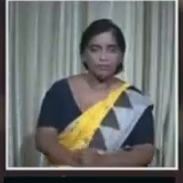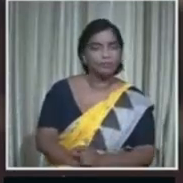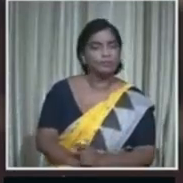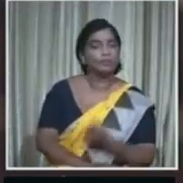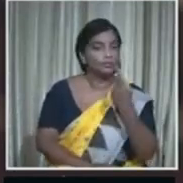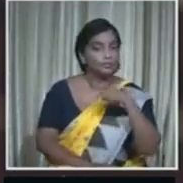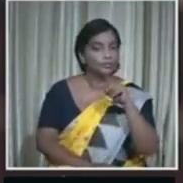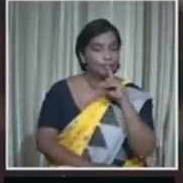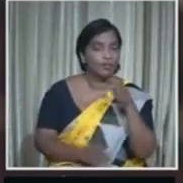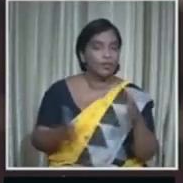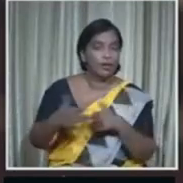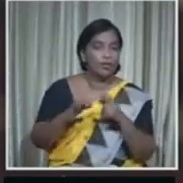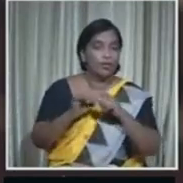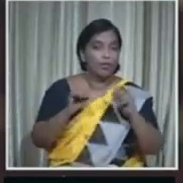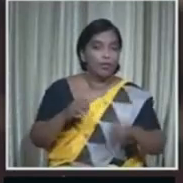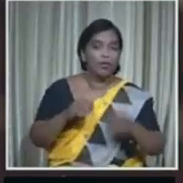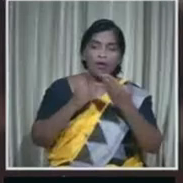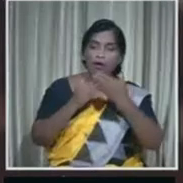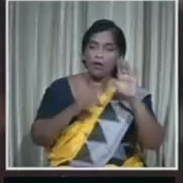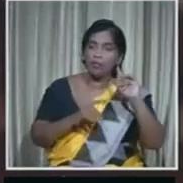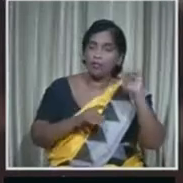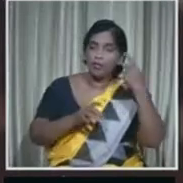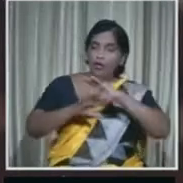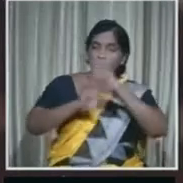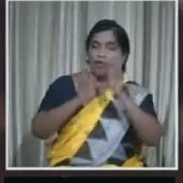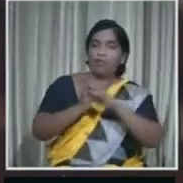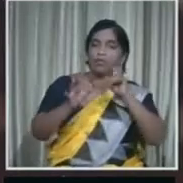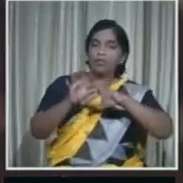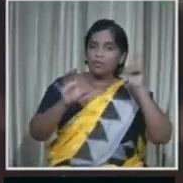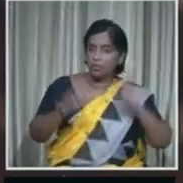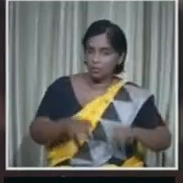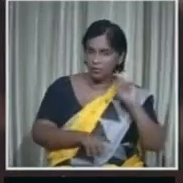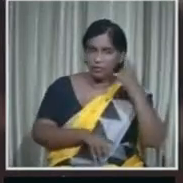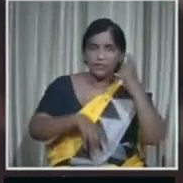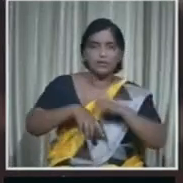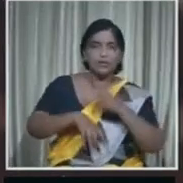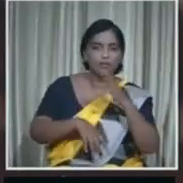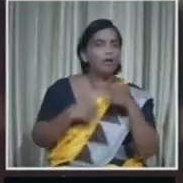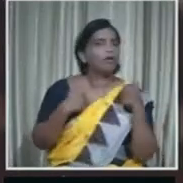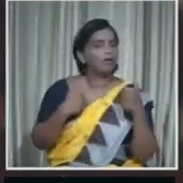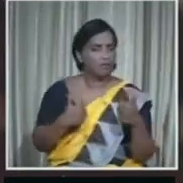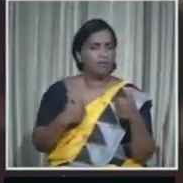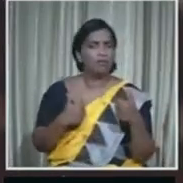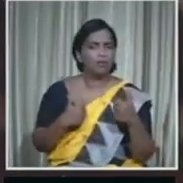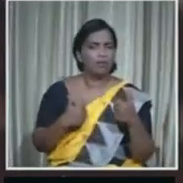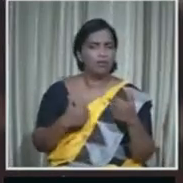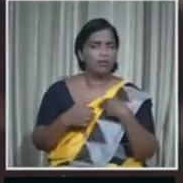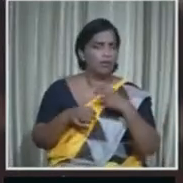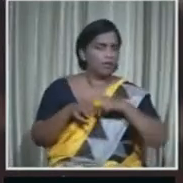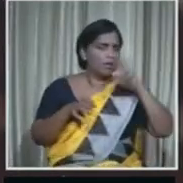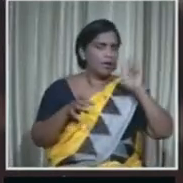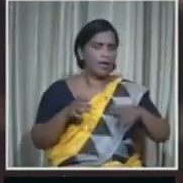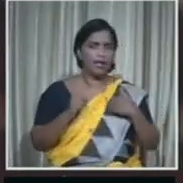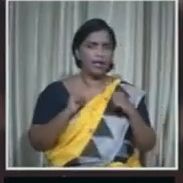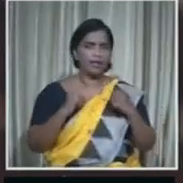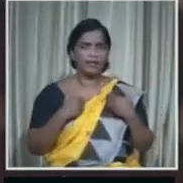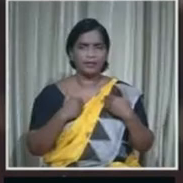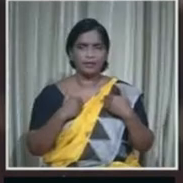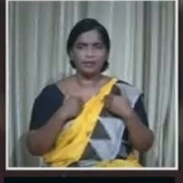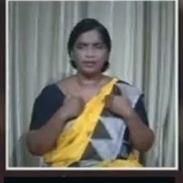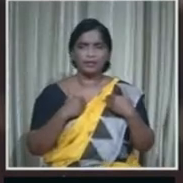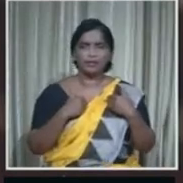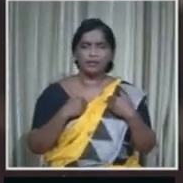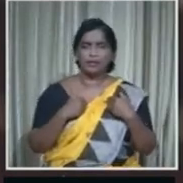කිව්වා කැබිනට් මණ්ඩලය ඉල්ලස්සුනා ඉතිහාසයේ පළවෙනි වතාවට කියලා. ඉතින් හොඳයිනේ. ඇයි අපි ඉල්ලස්සුනේ? කවුද